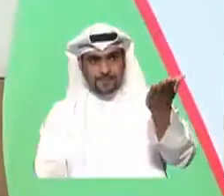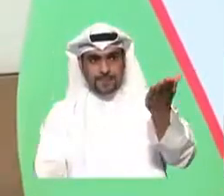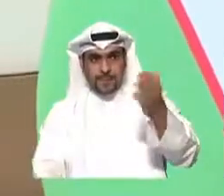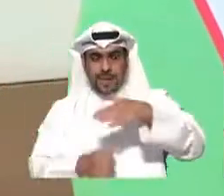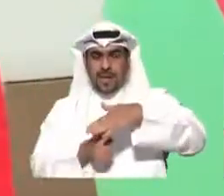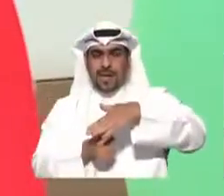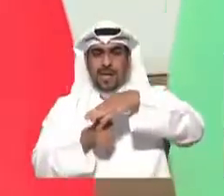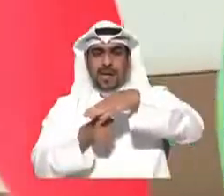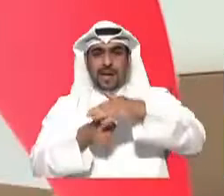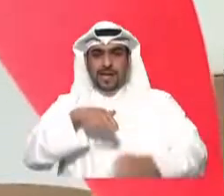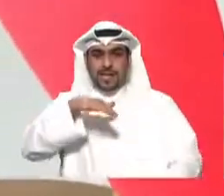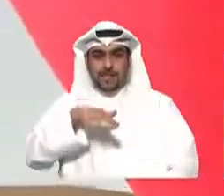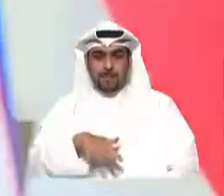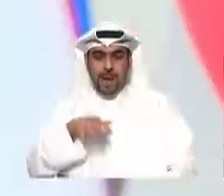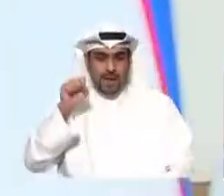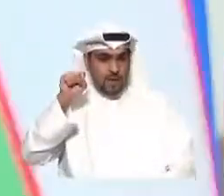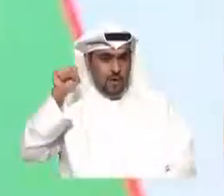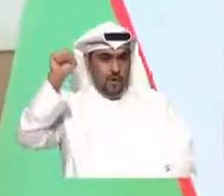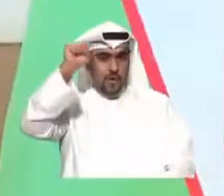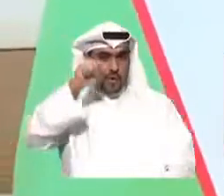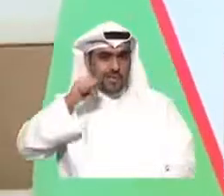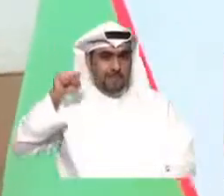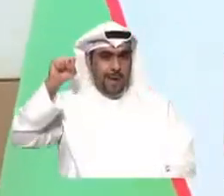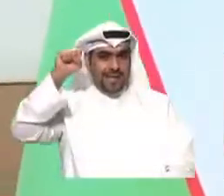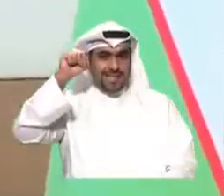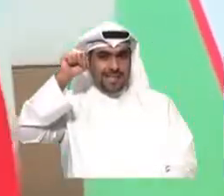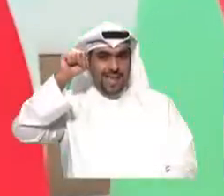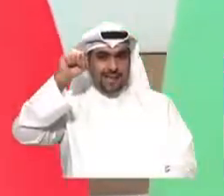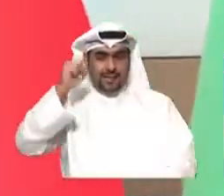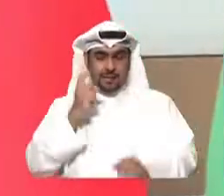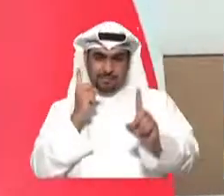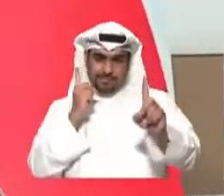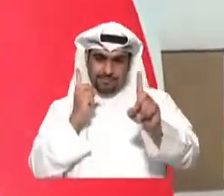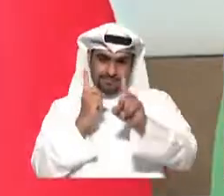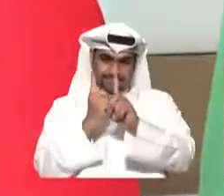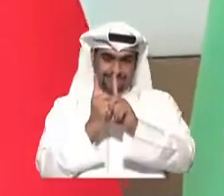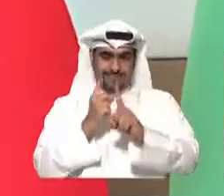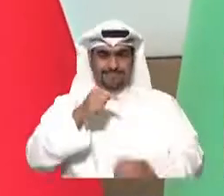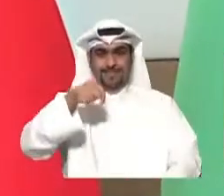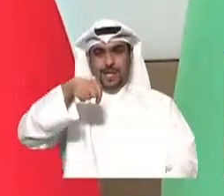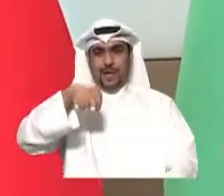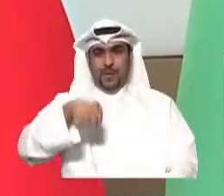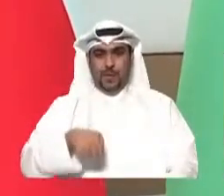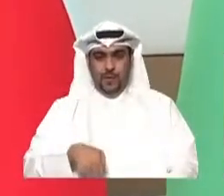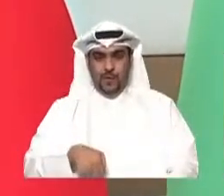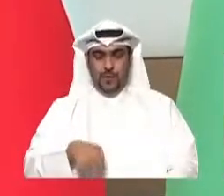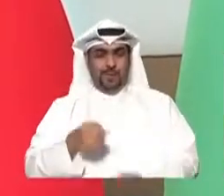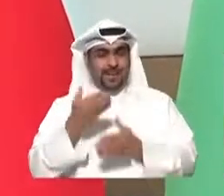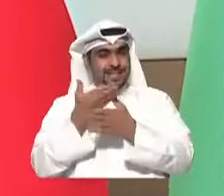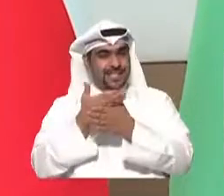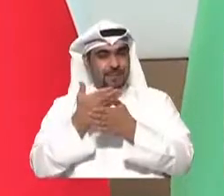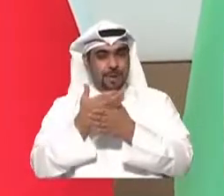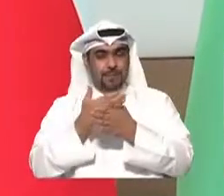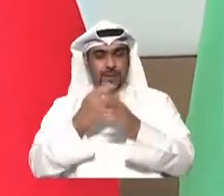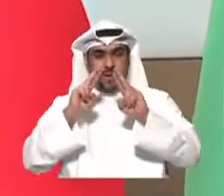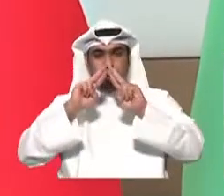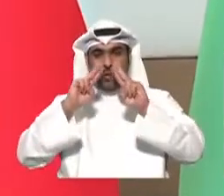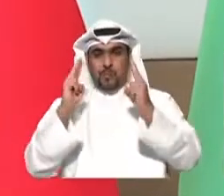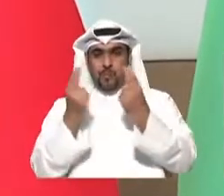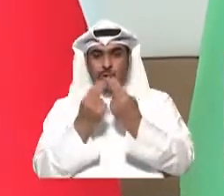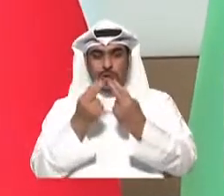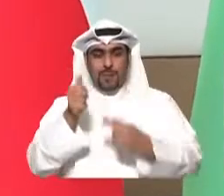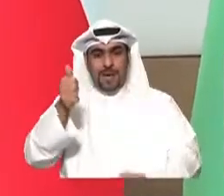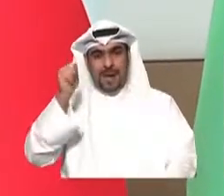رئيس جمهورية أوزبكستان الصديقة شوكت ميردايف اليوم على هامش أعمال المؤتمر الدولي آسيا